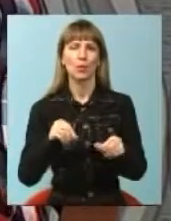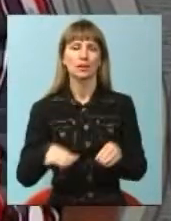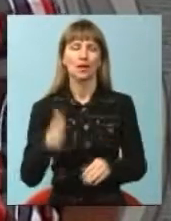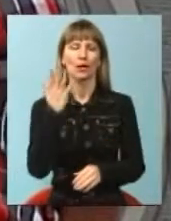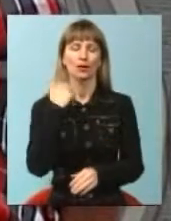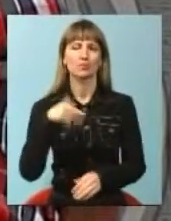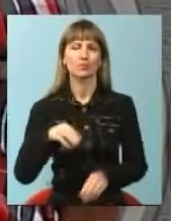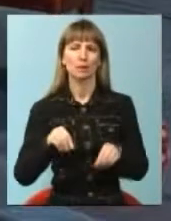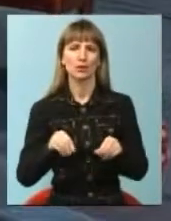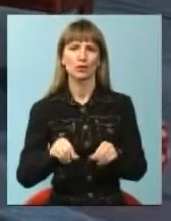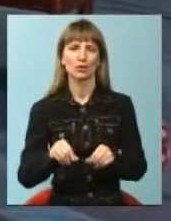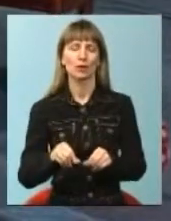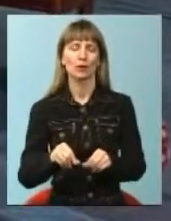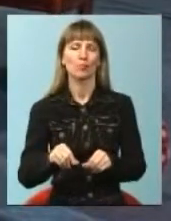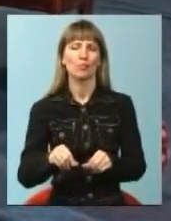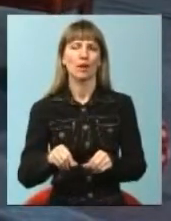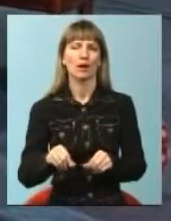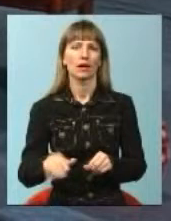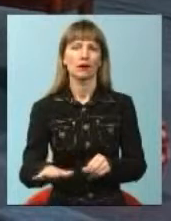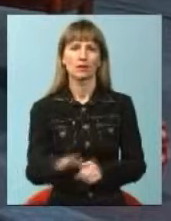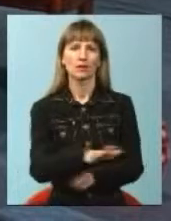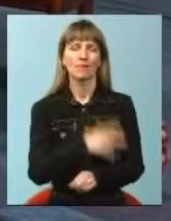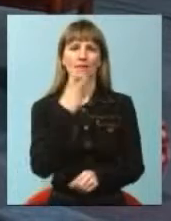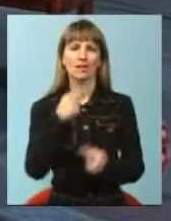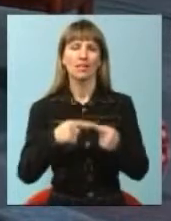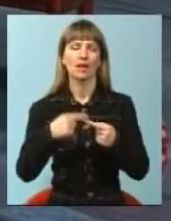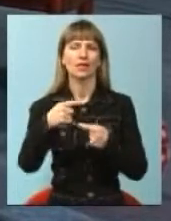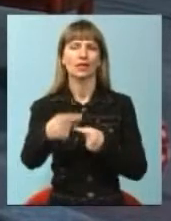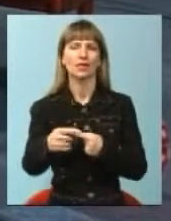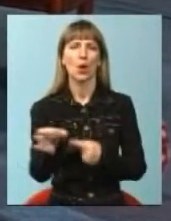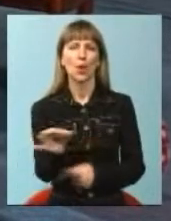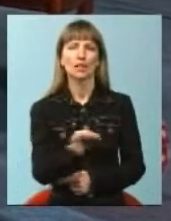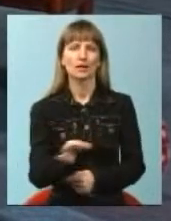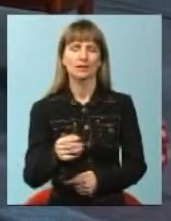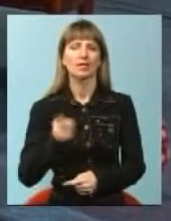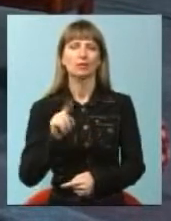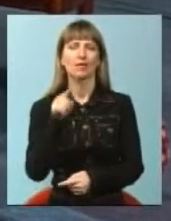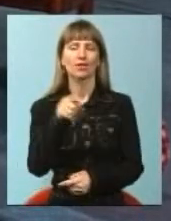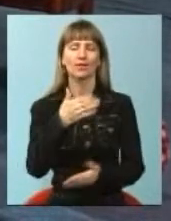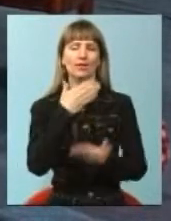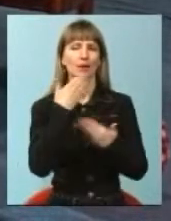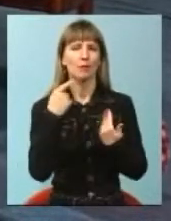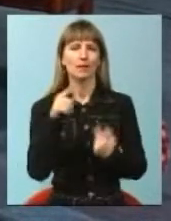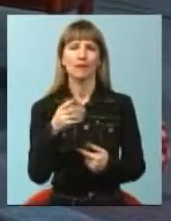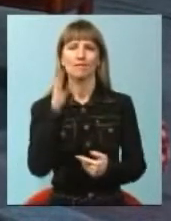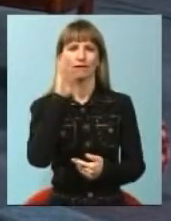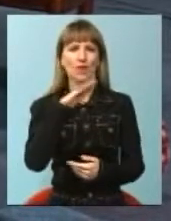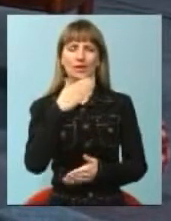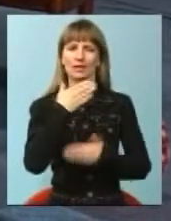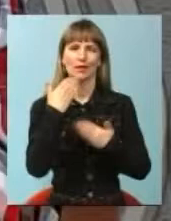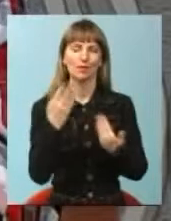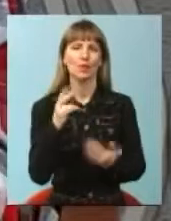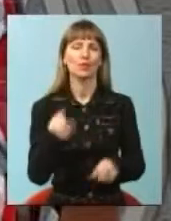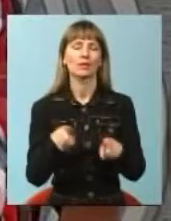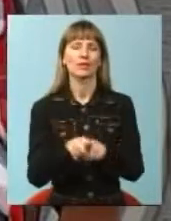йдеш піском, тим самим пустелею, і бачиш десь вдалині, там озерце. Насправді його там немає, там взагалі немає води, але